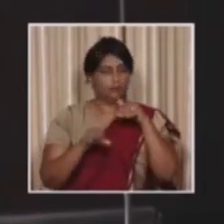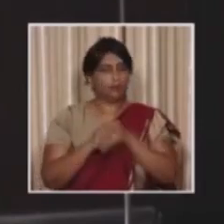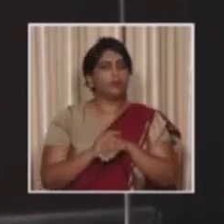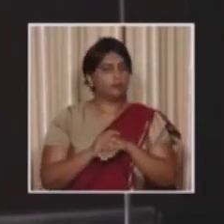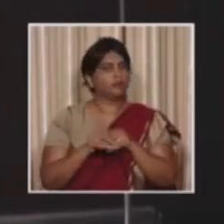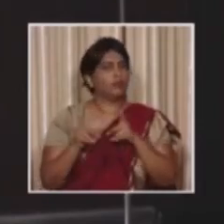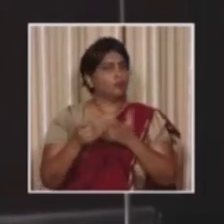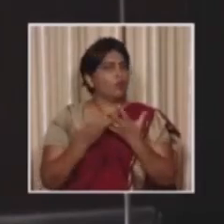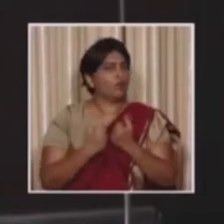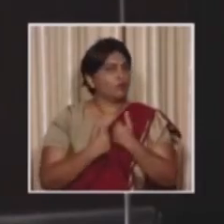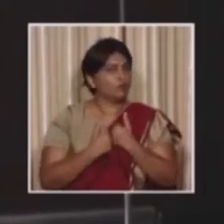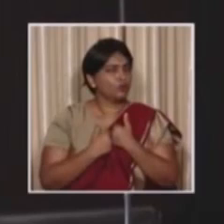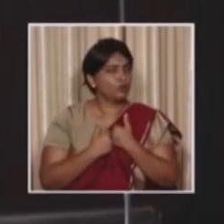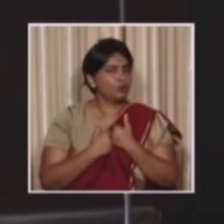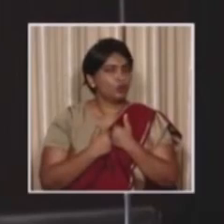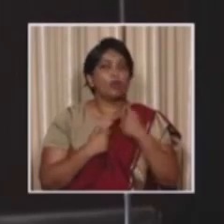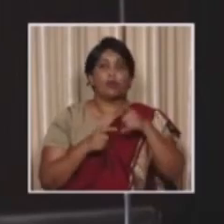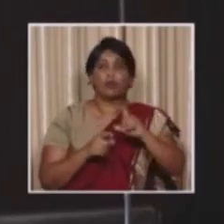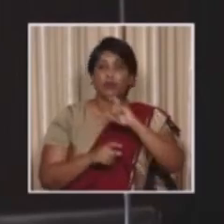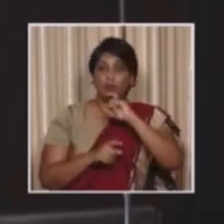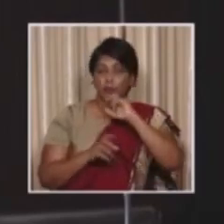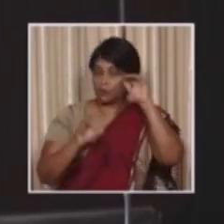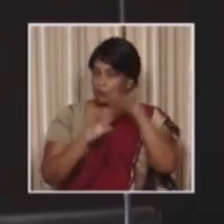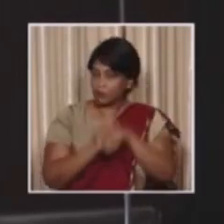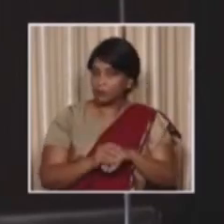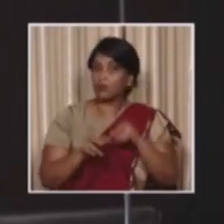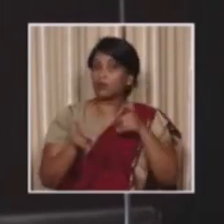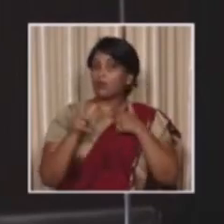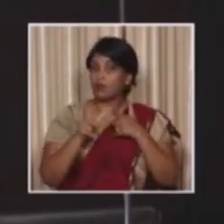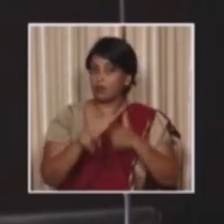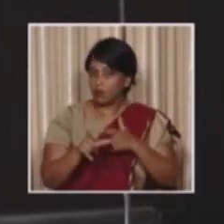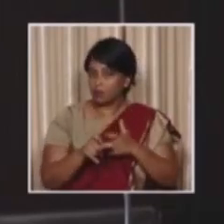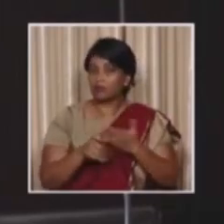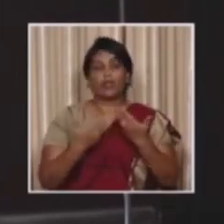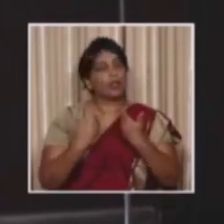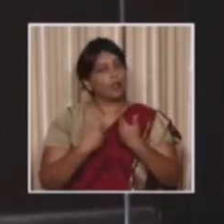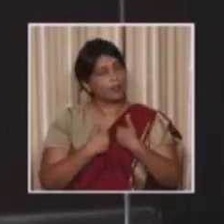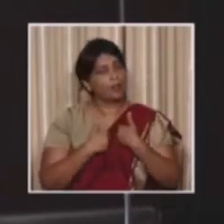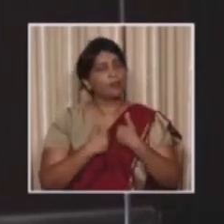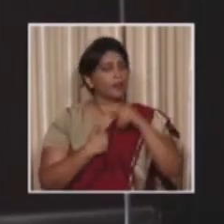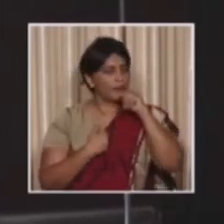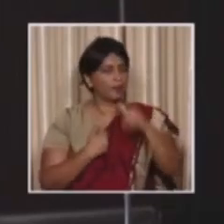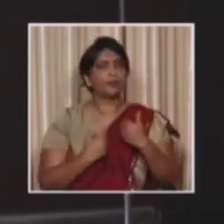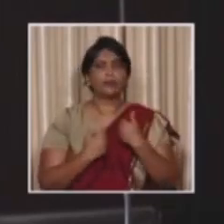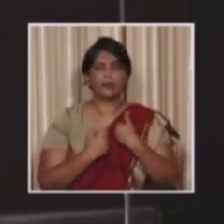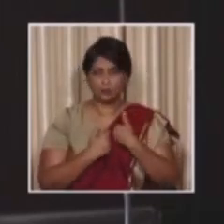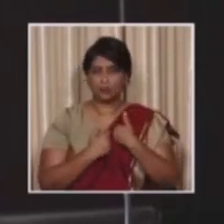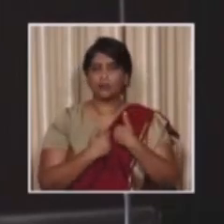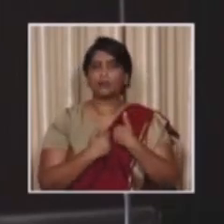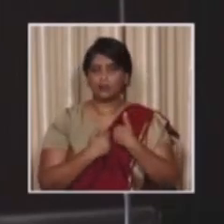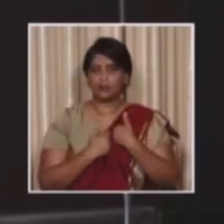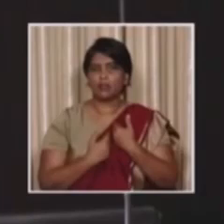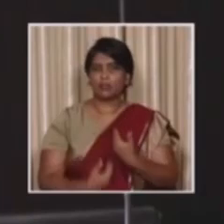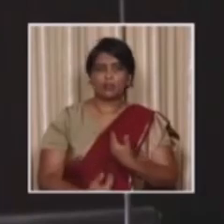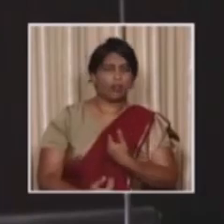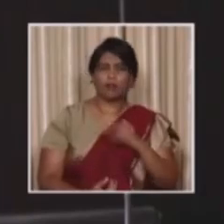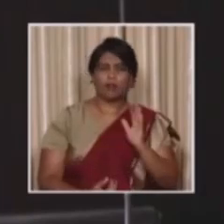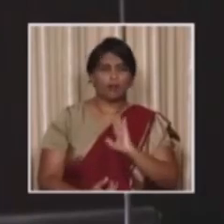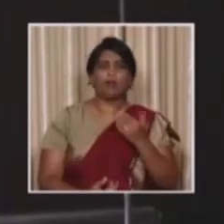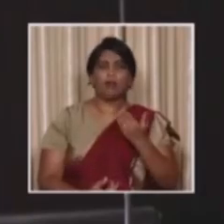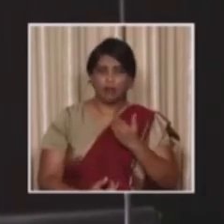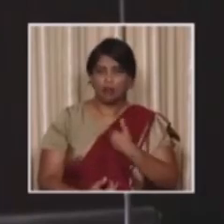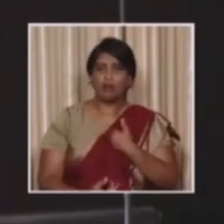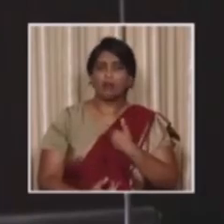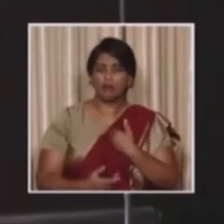மாவட்ட நாடாளுமன்ற உறுப்பினர் சிவஞானம் ஸ்ரீதரன் தெரிவித்துள்ளார். நாடாளுமன்றத்தில் இன்று பயங்கரவாத தடை சட்டம் குறித்து நீதி